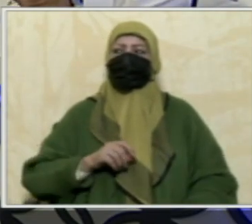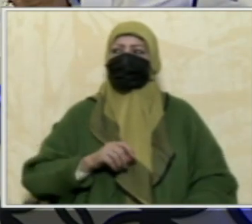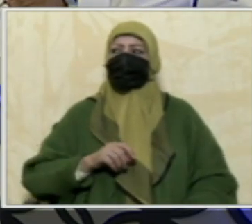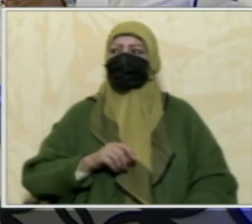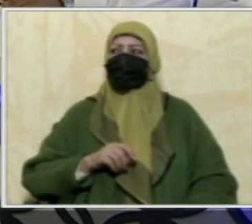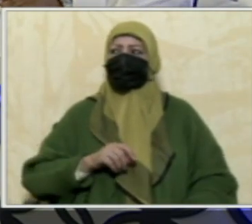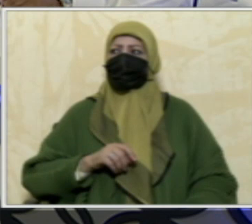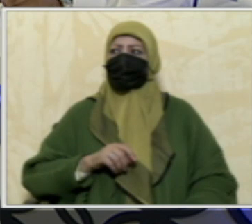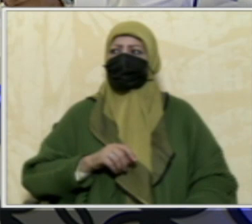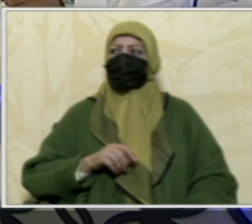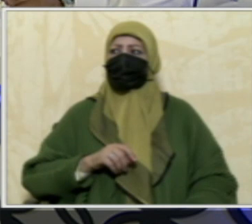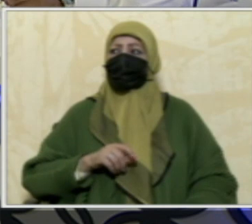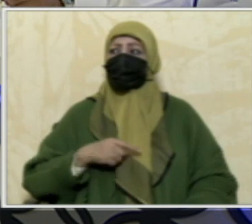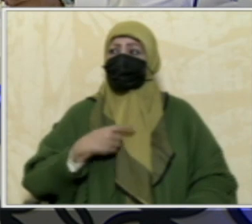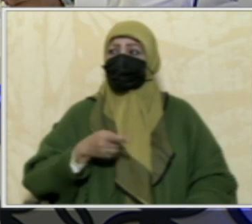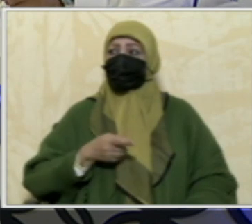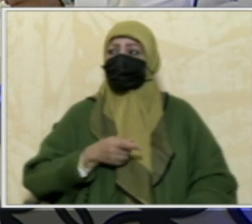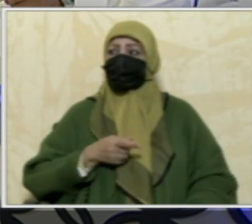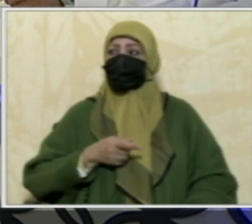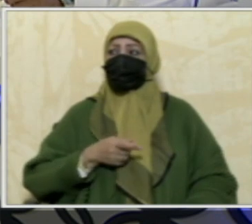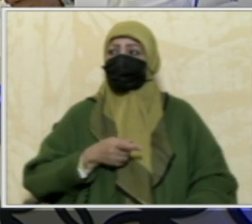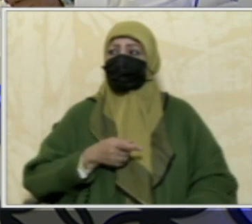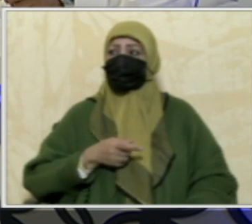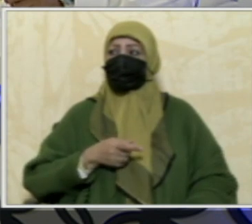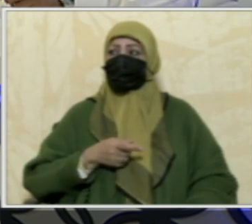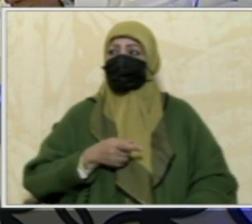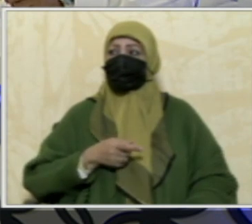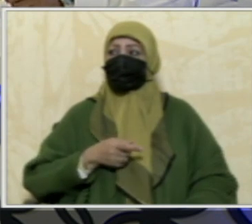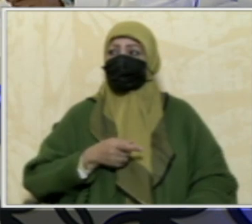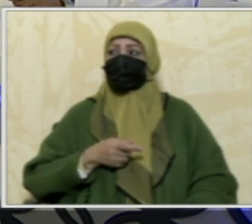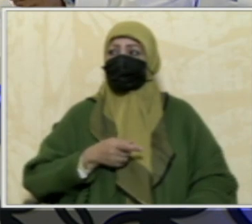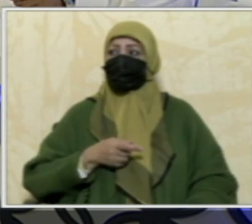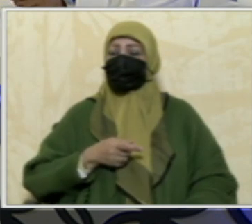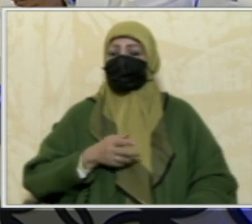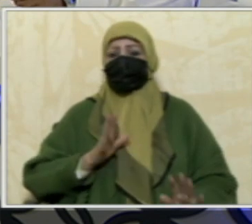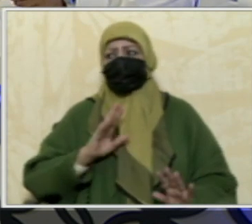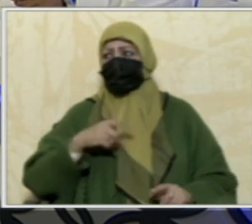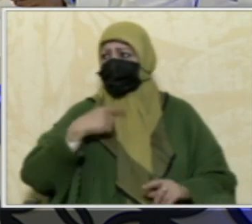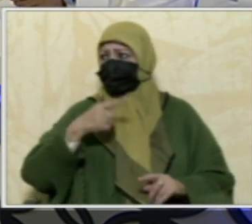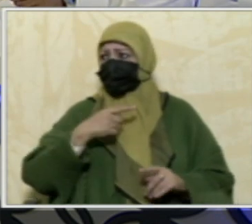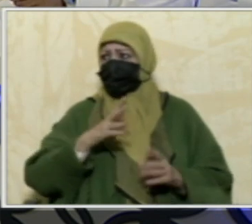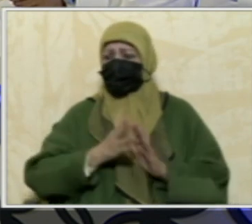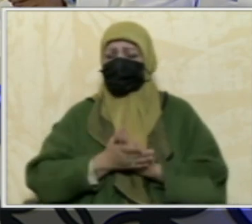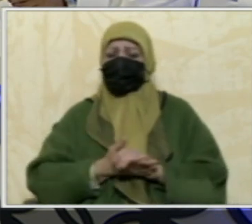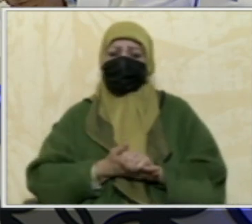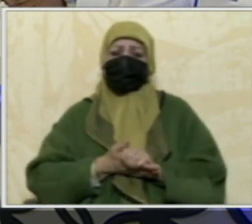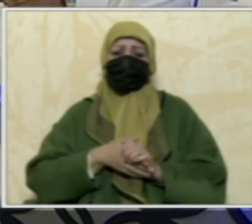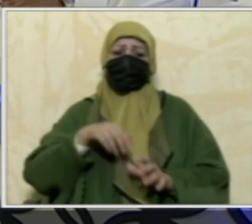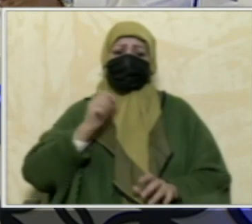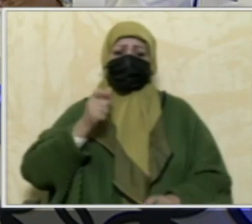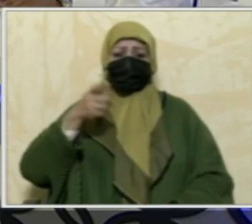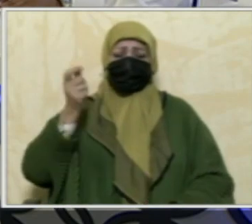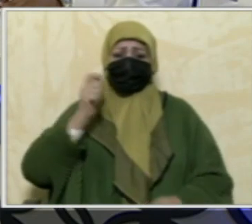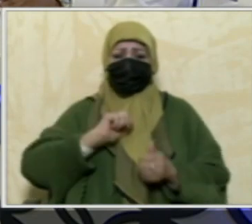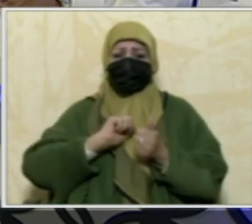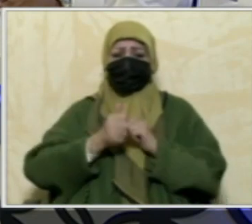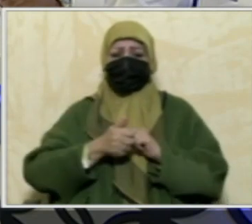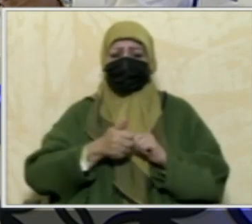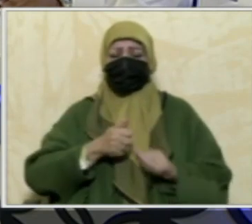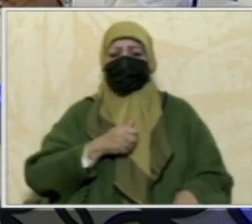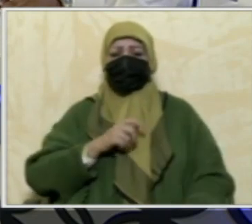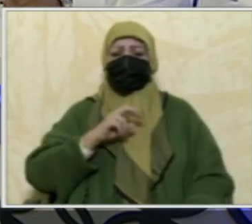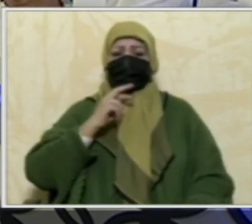يزرع ويحرسه وبعدين يا ولد وهو وقع الطلق تمام السؤال الثاني